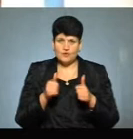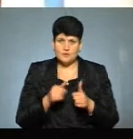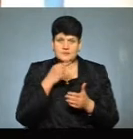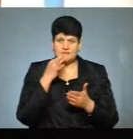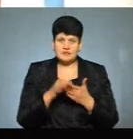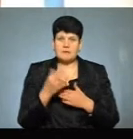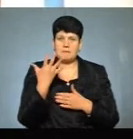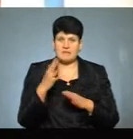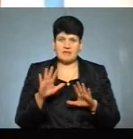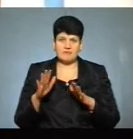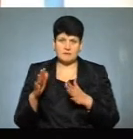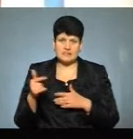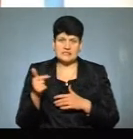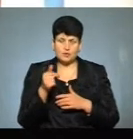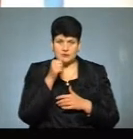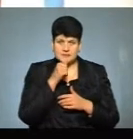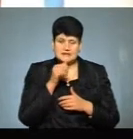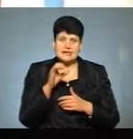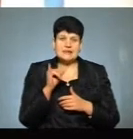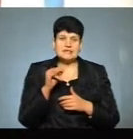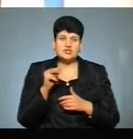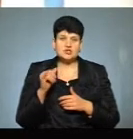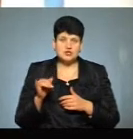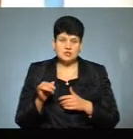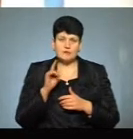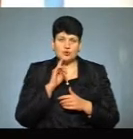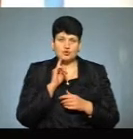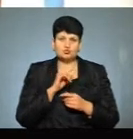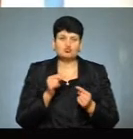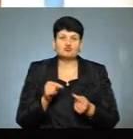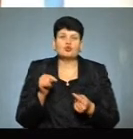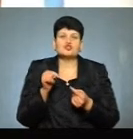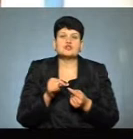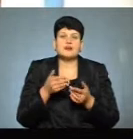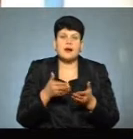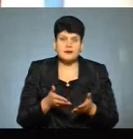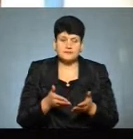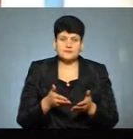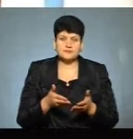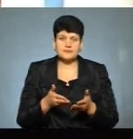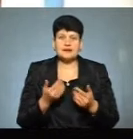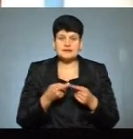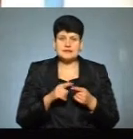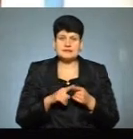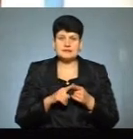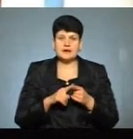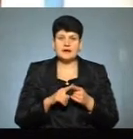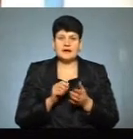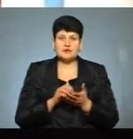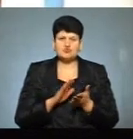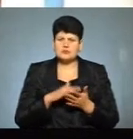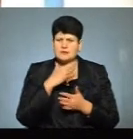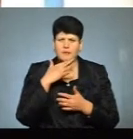5 випадків. Це за грудень, за січень зараз лише ми уточняємо, тобто це якраз пройшов дані, але реєструється